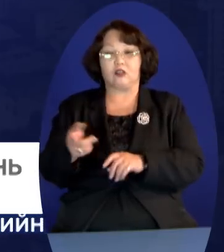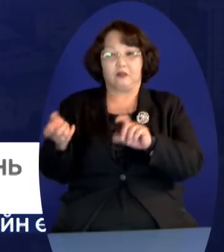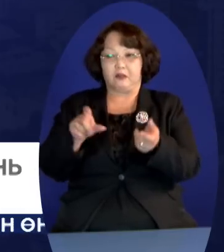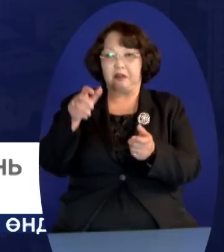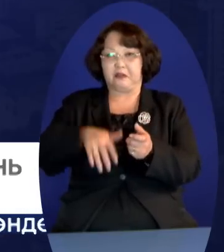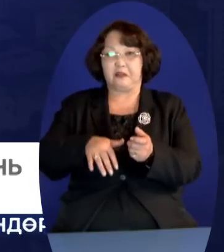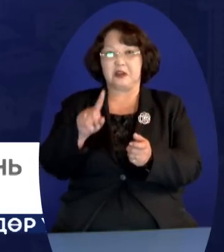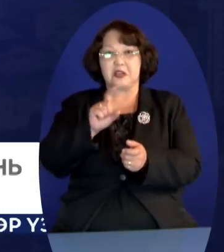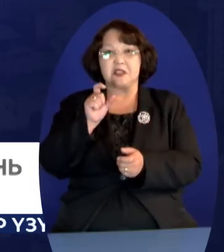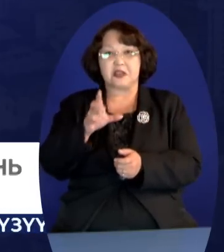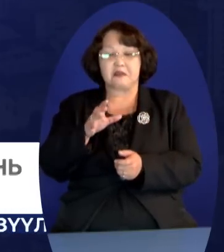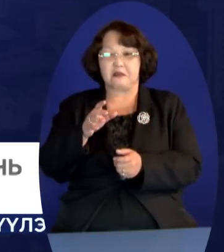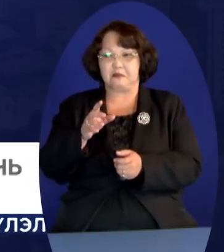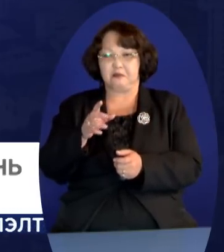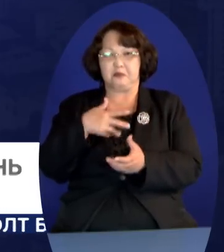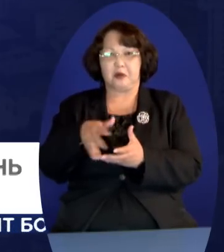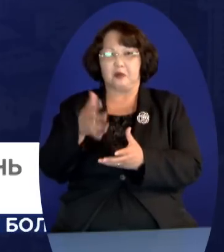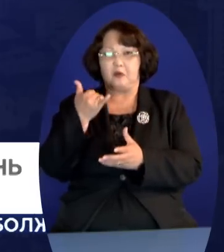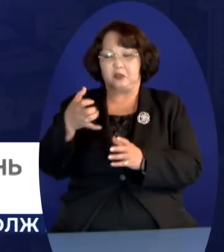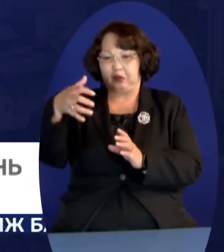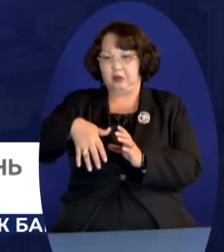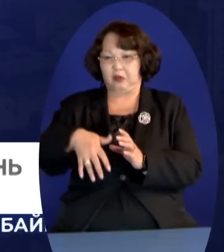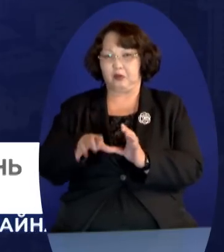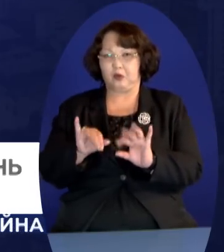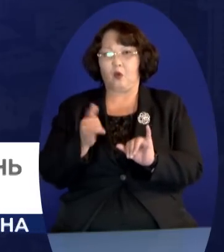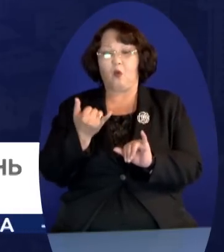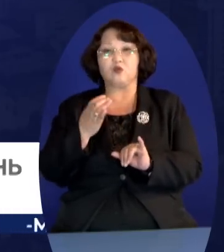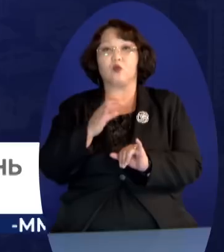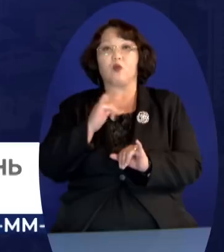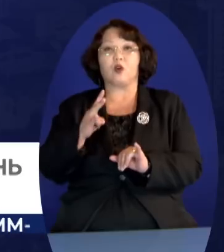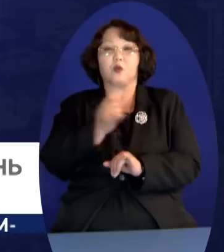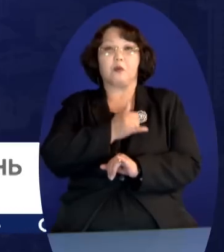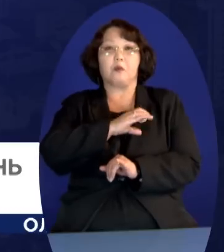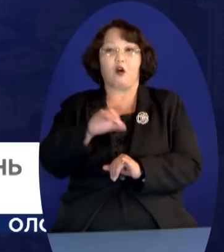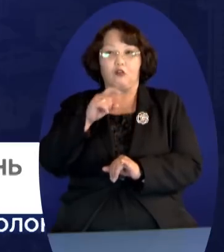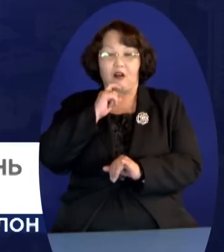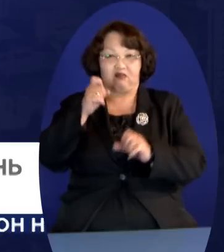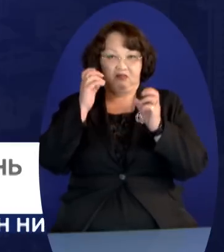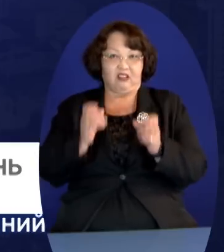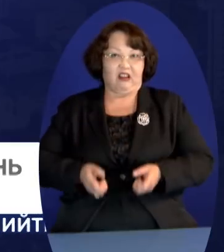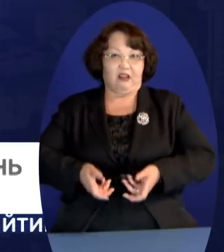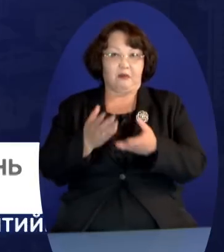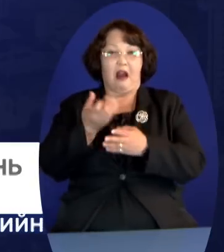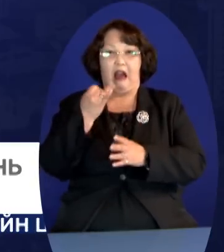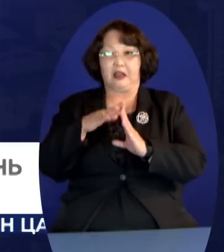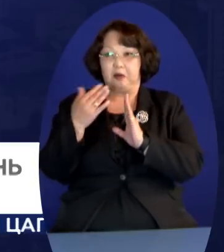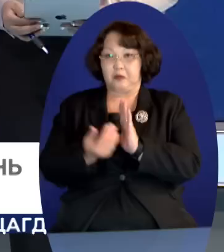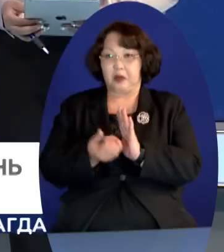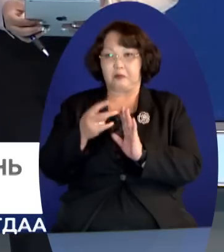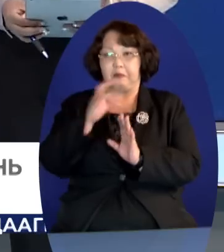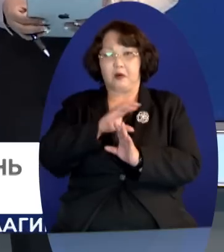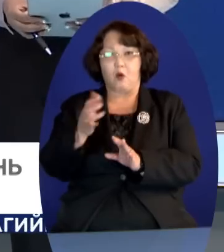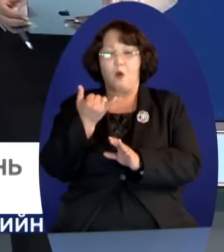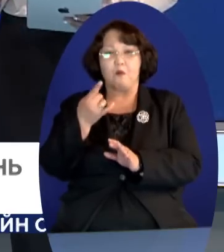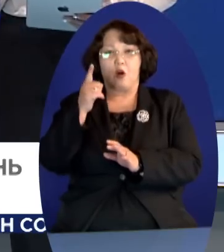гэдэг ийм судалгааг ус сувгийн удирдах газрынхан өнөөдрийн байдлаар гаргаад байна. За яг ийм айл өрх албан байгуулдаг